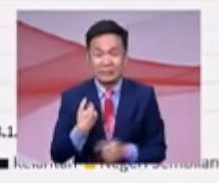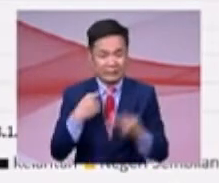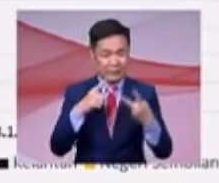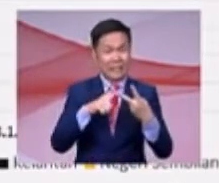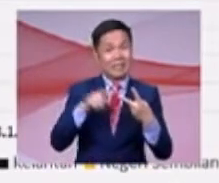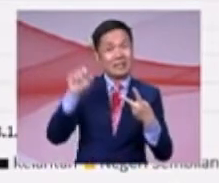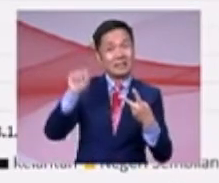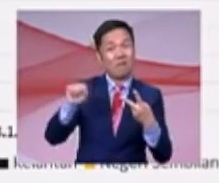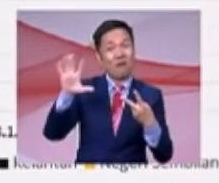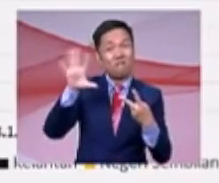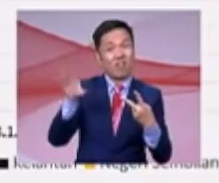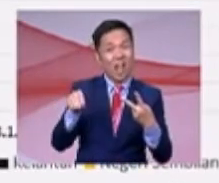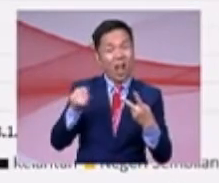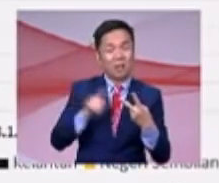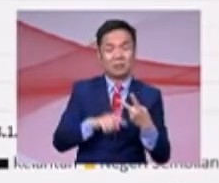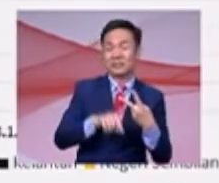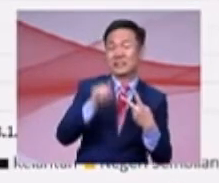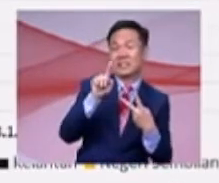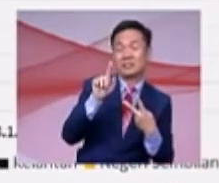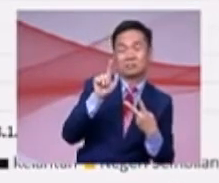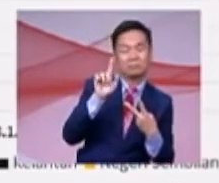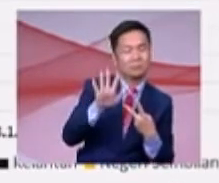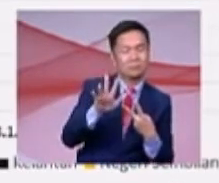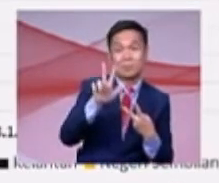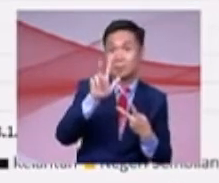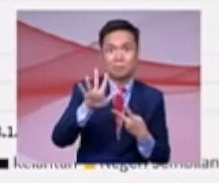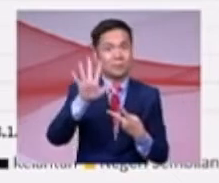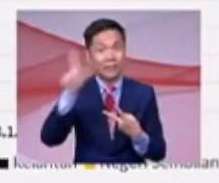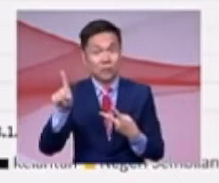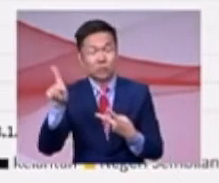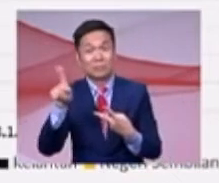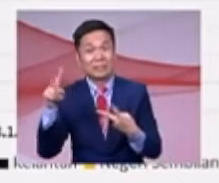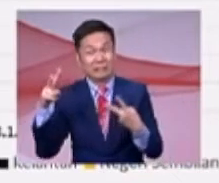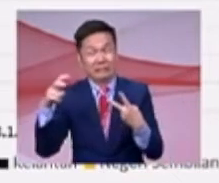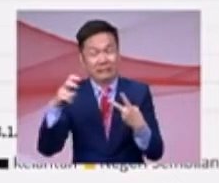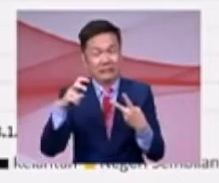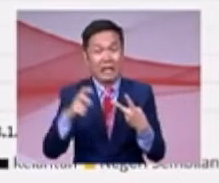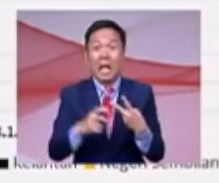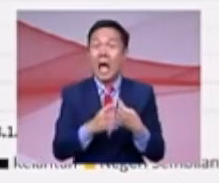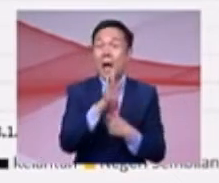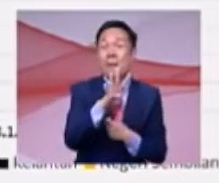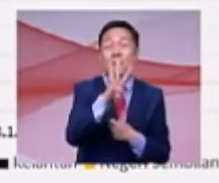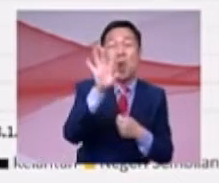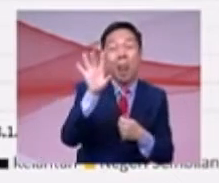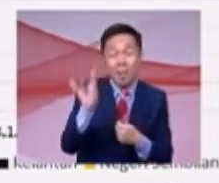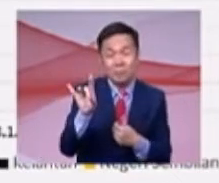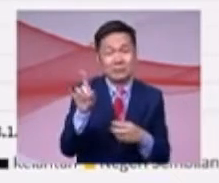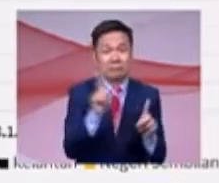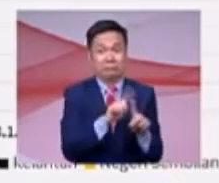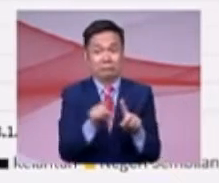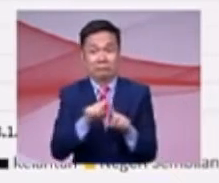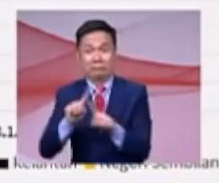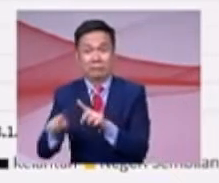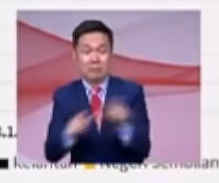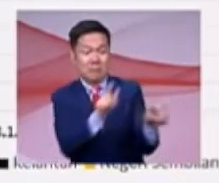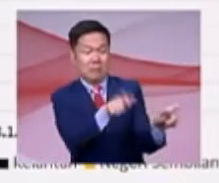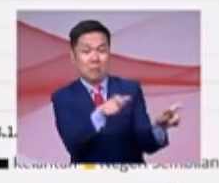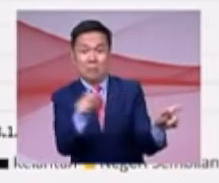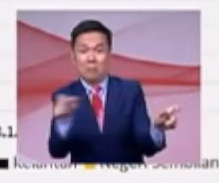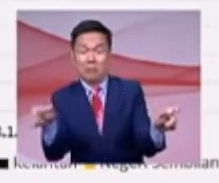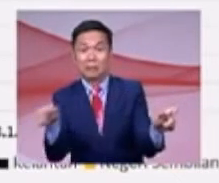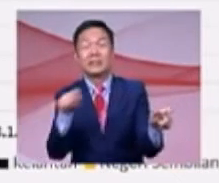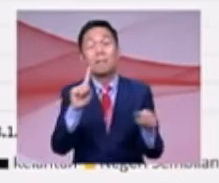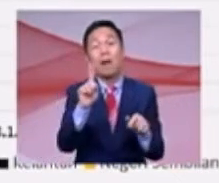African variant B1351. Kita telah berjaya mengesan 48 kes, iaitu